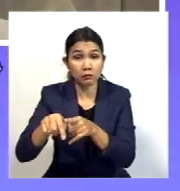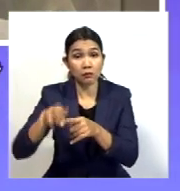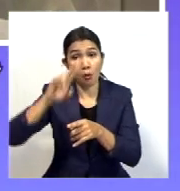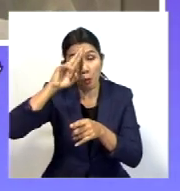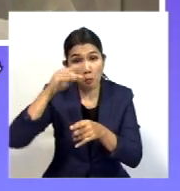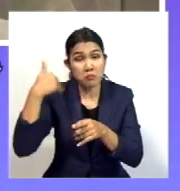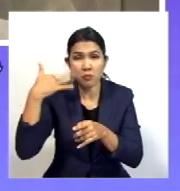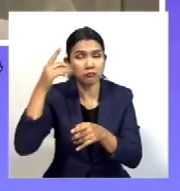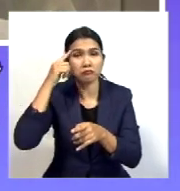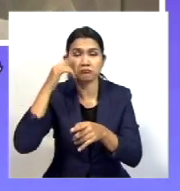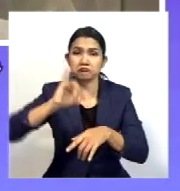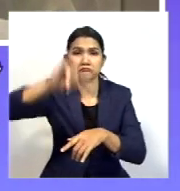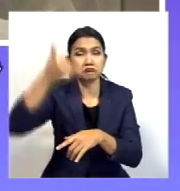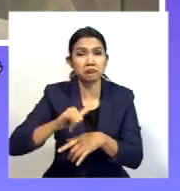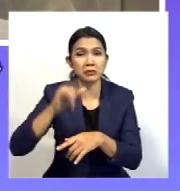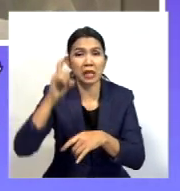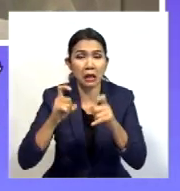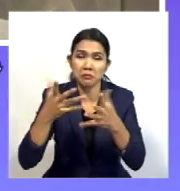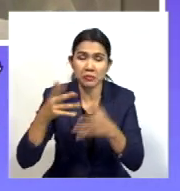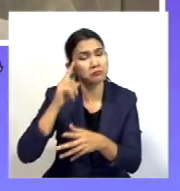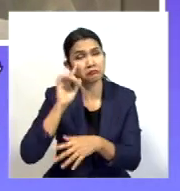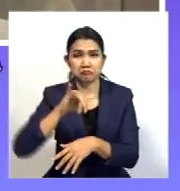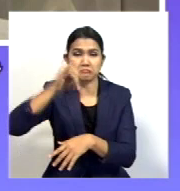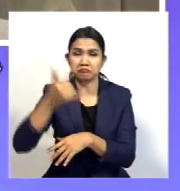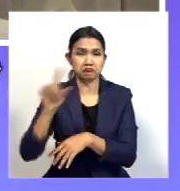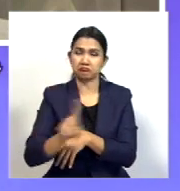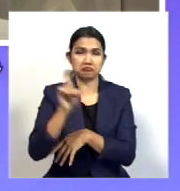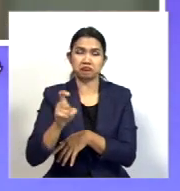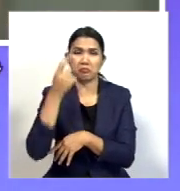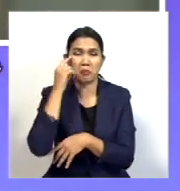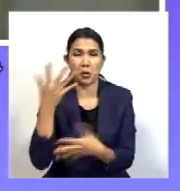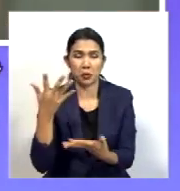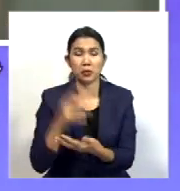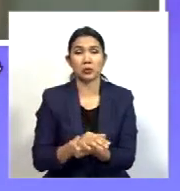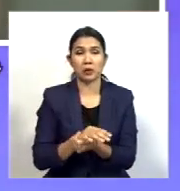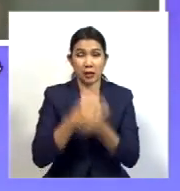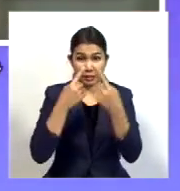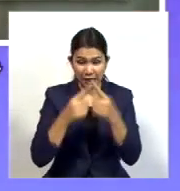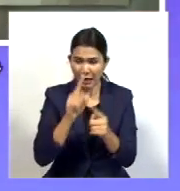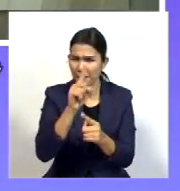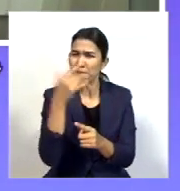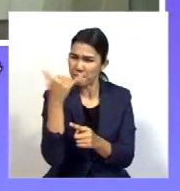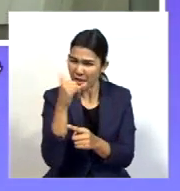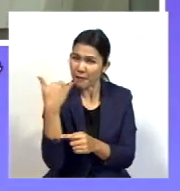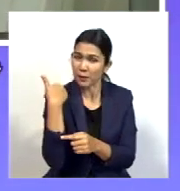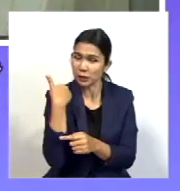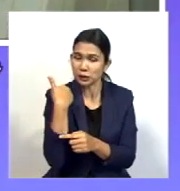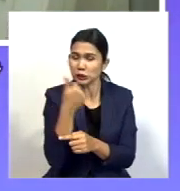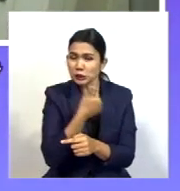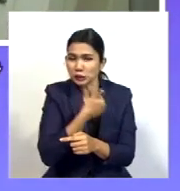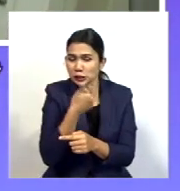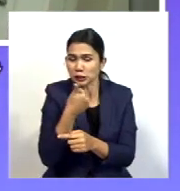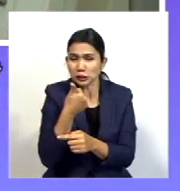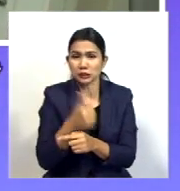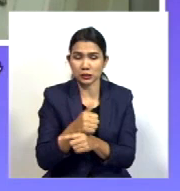การที่2ก็คือว่าสิ่งที่เราดูนั้นยังดูลึกไปถึงว่าอาจจะมีตัวกลางตัวอื่นนะครับที่น